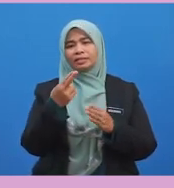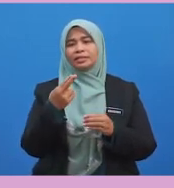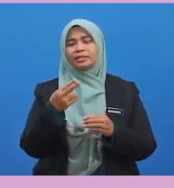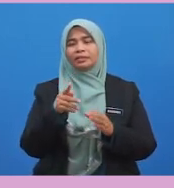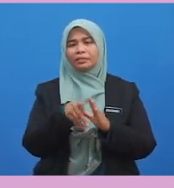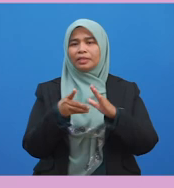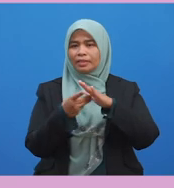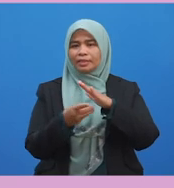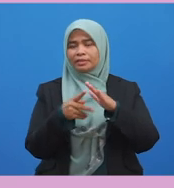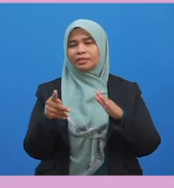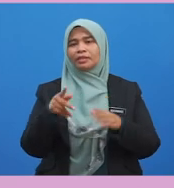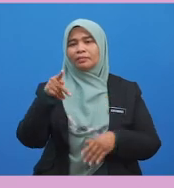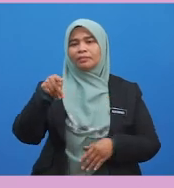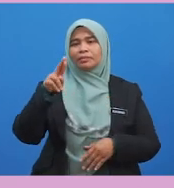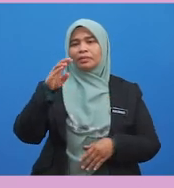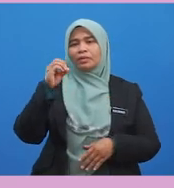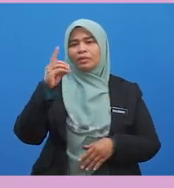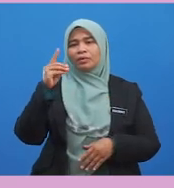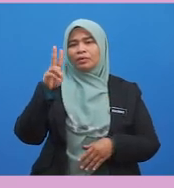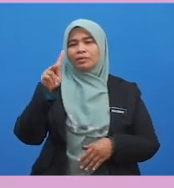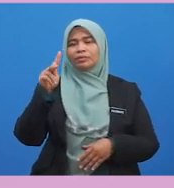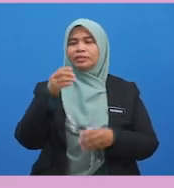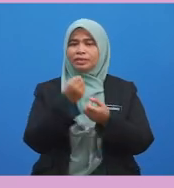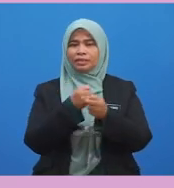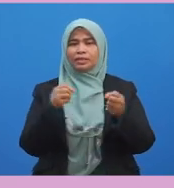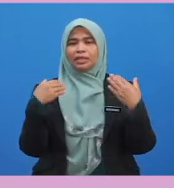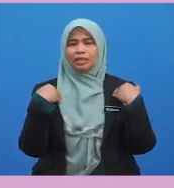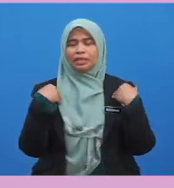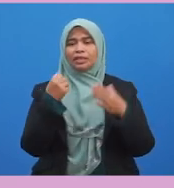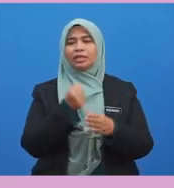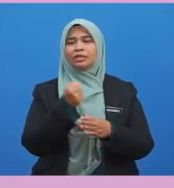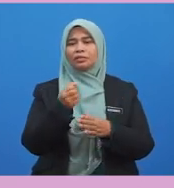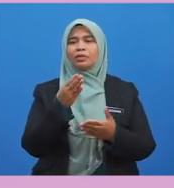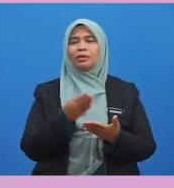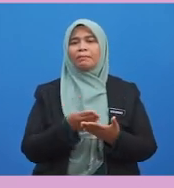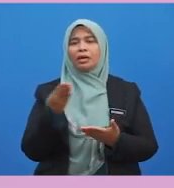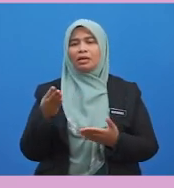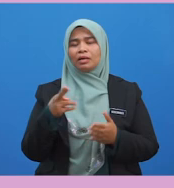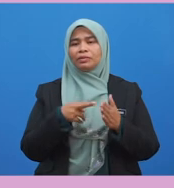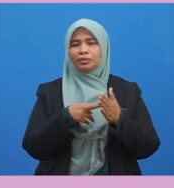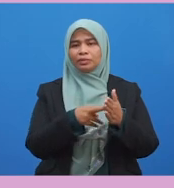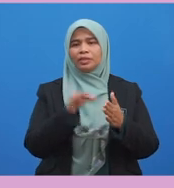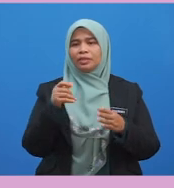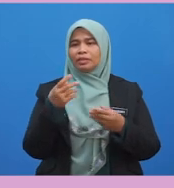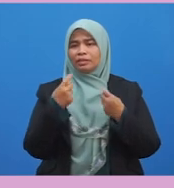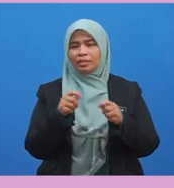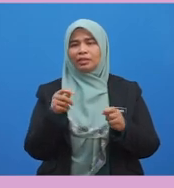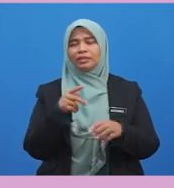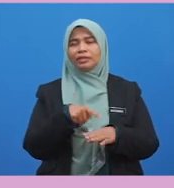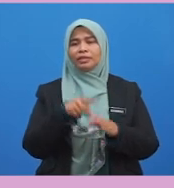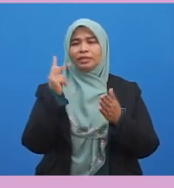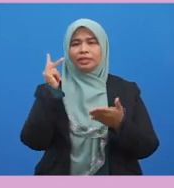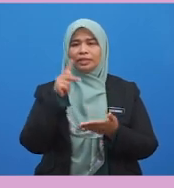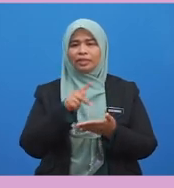Pertama, ia dihasilkan berdasarkan produk sedia ada atau bahan rujukan yang